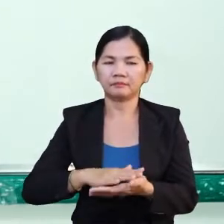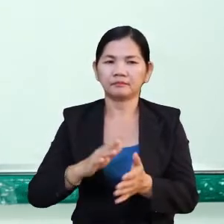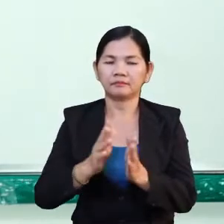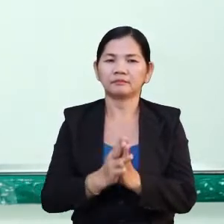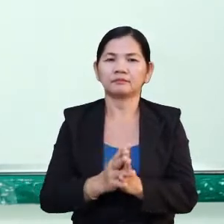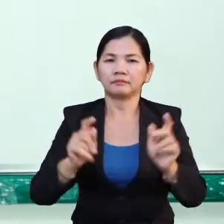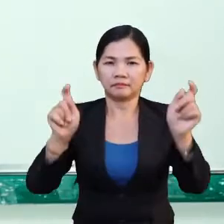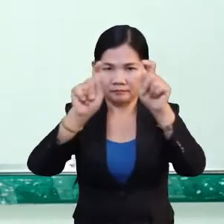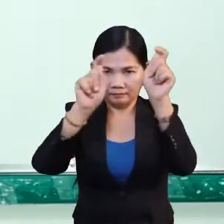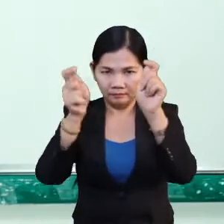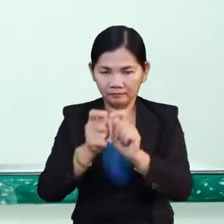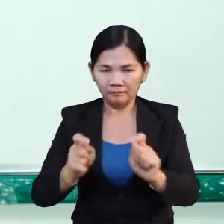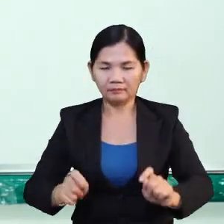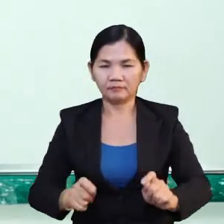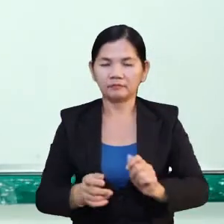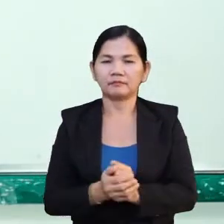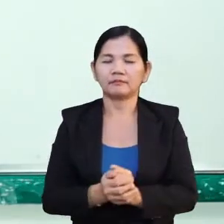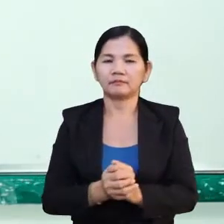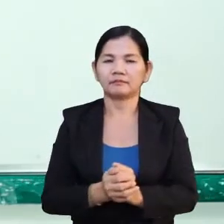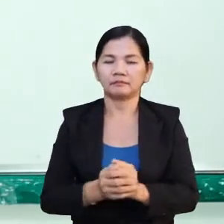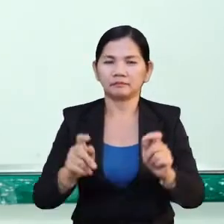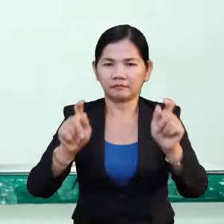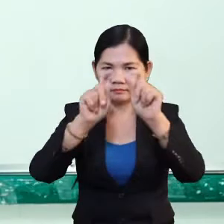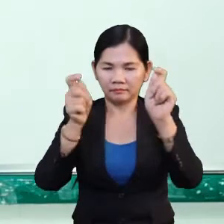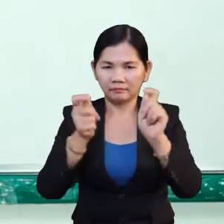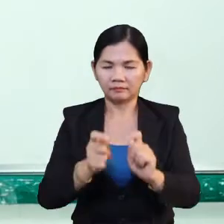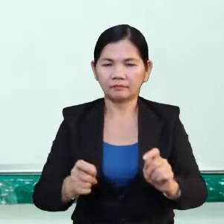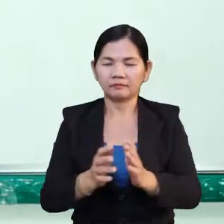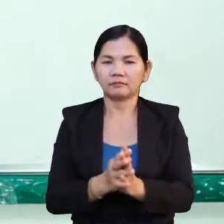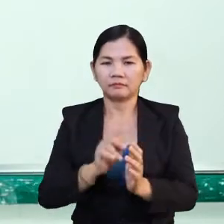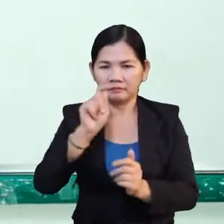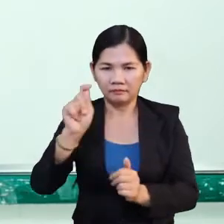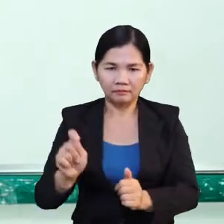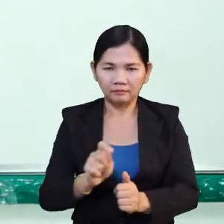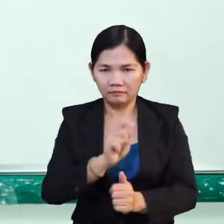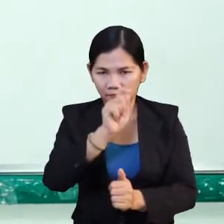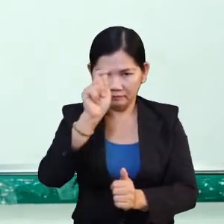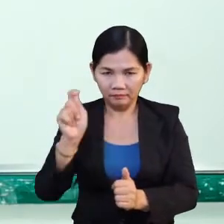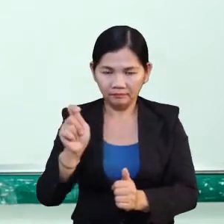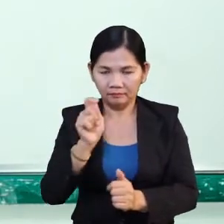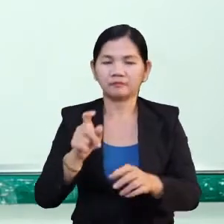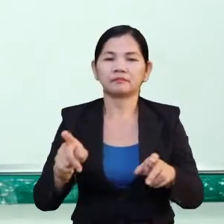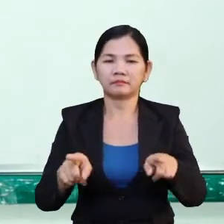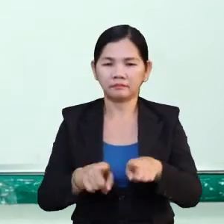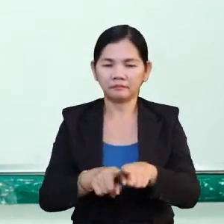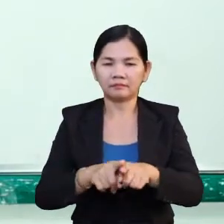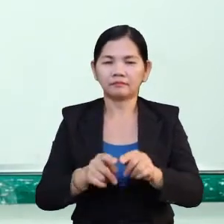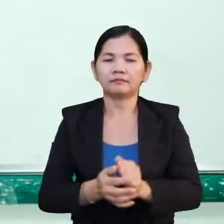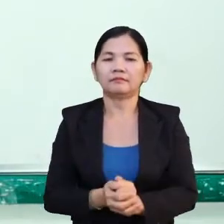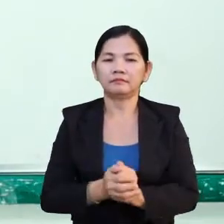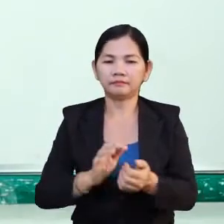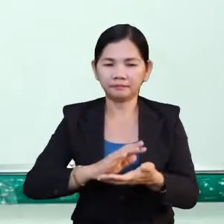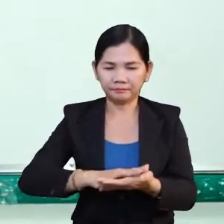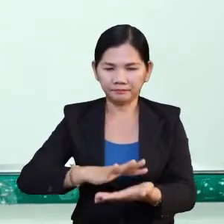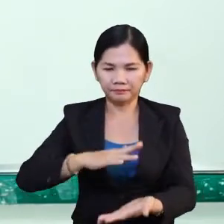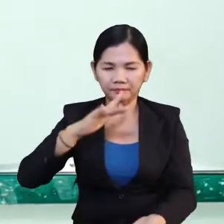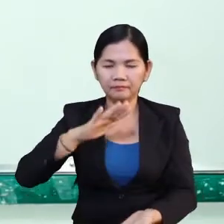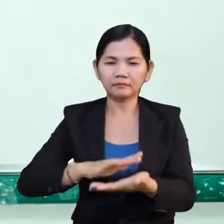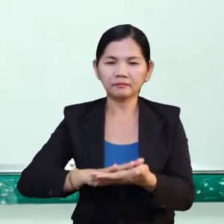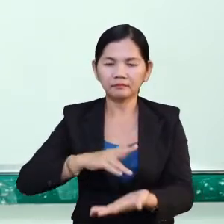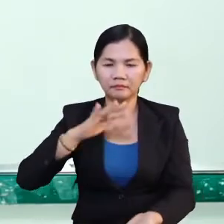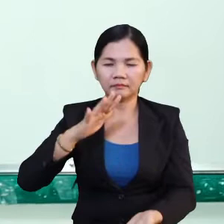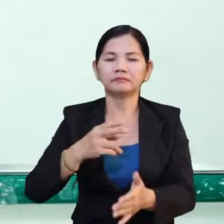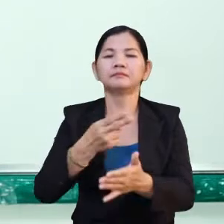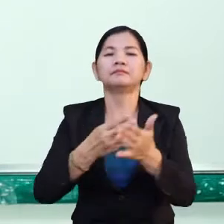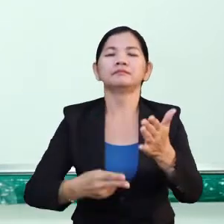អ្វីដែរកូនចាវាក៏មានរាងជារង្វង់រង្វង់ដែរតើកូនមើលពណ៌វាជា